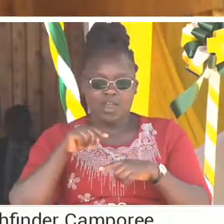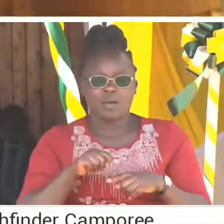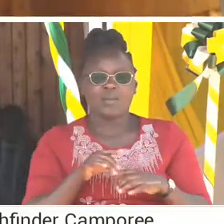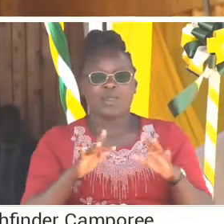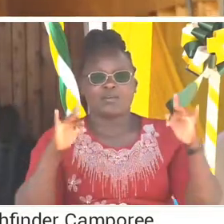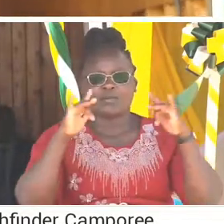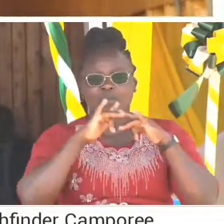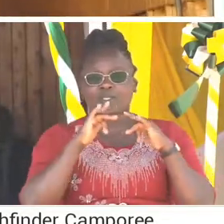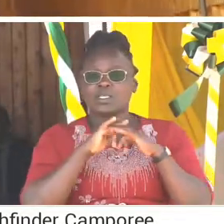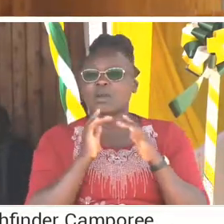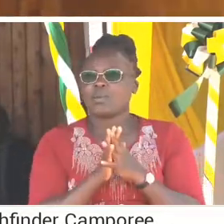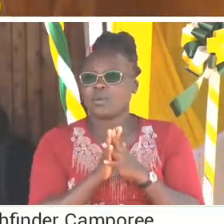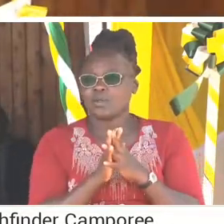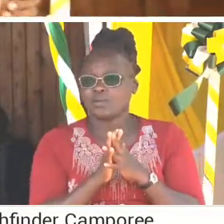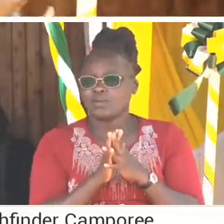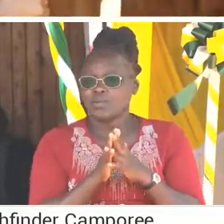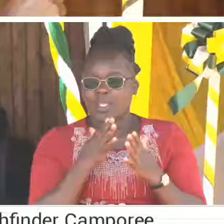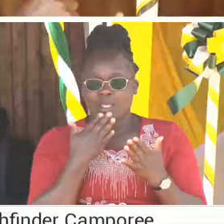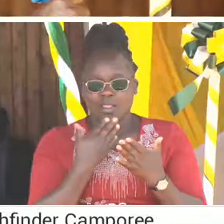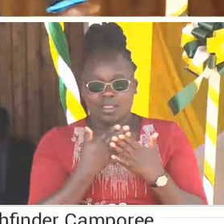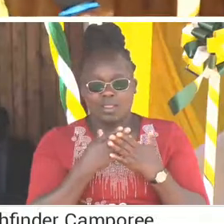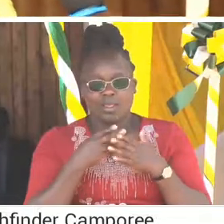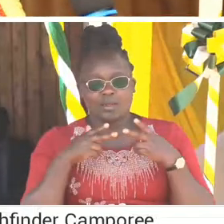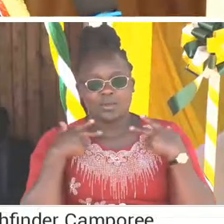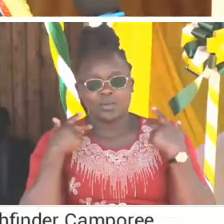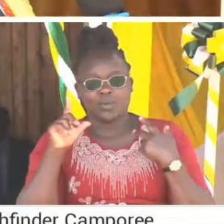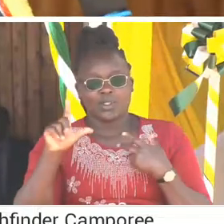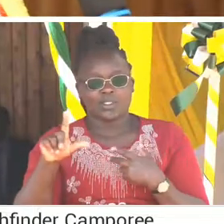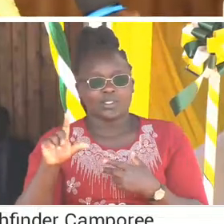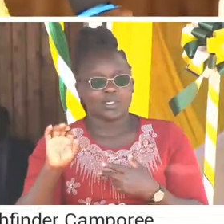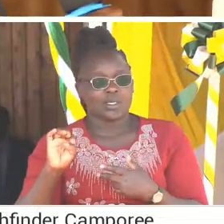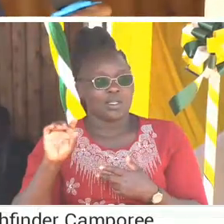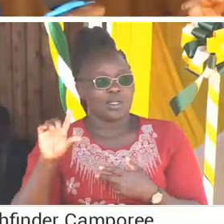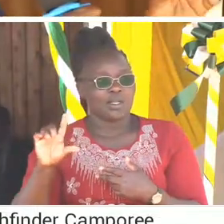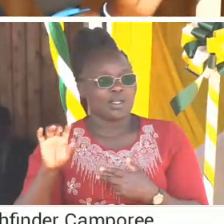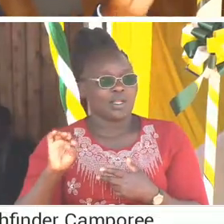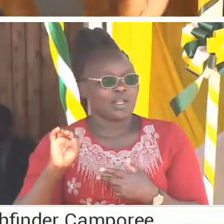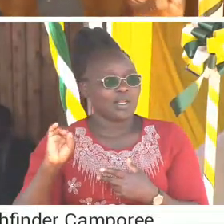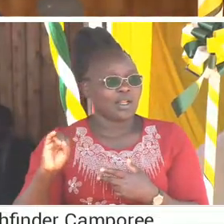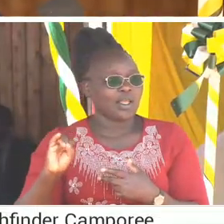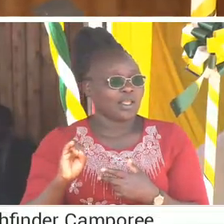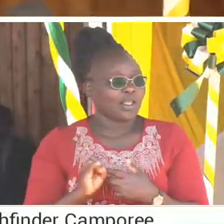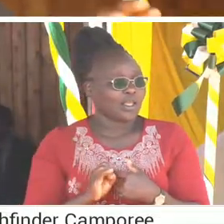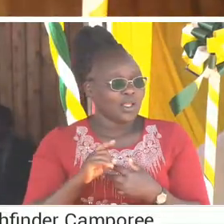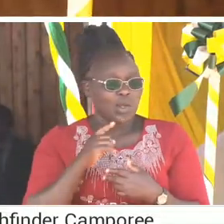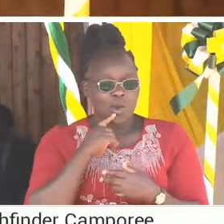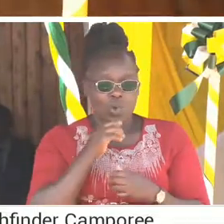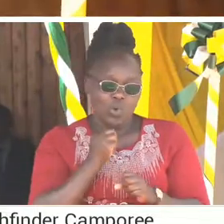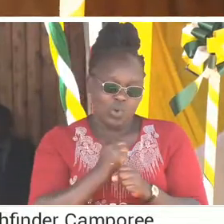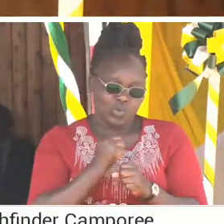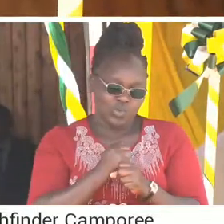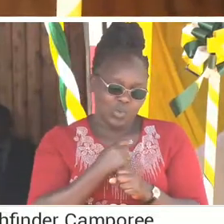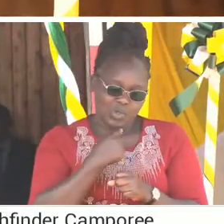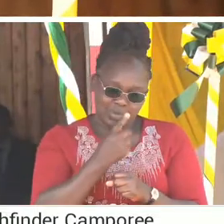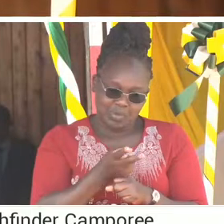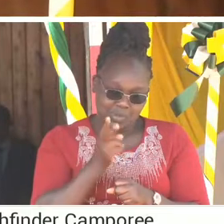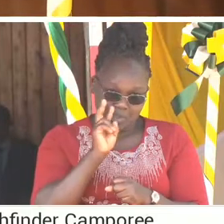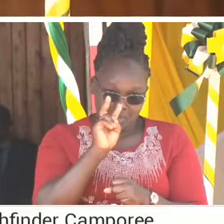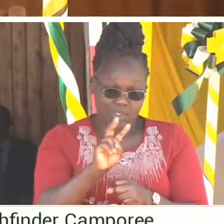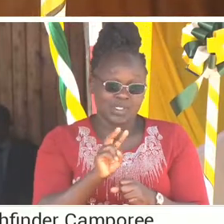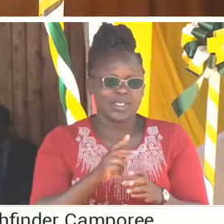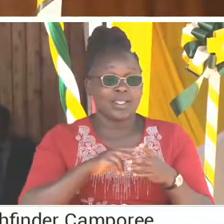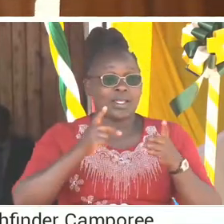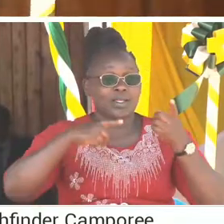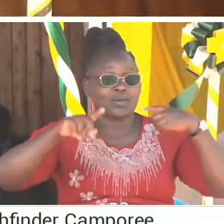Namshukuru Pastor Lelei kwa kufanya kazi mzuri na kuona ya kwamba tumefanikisha Camporee ya kwanza